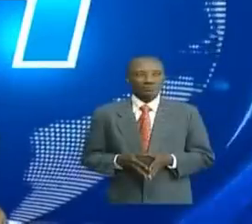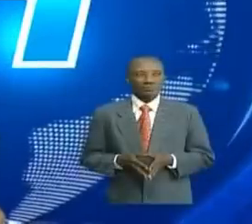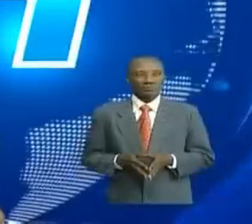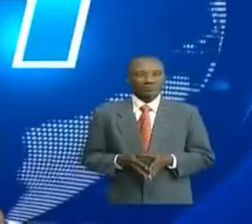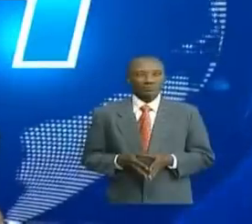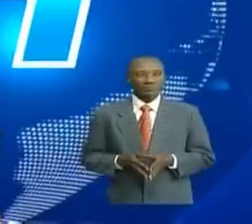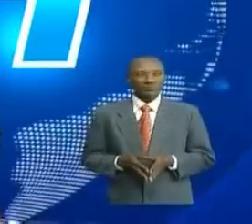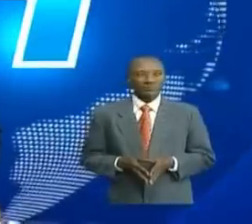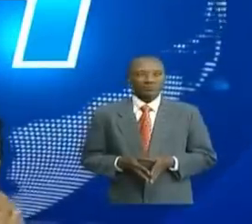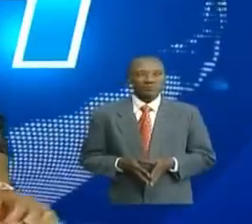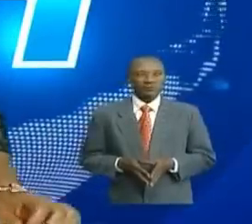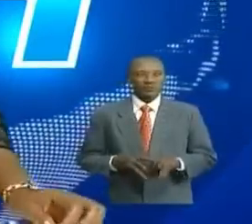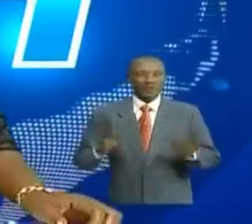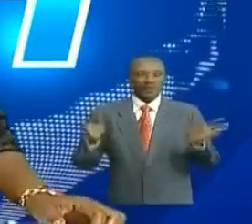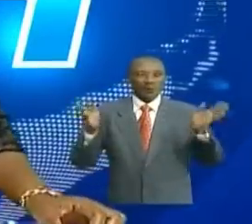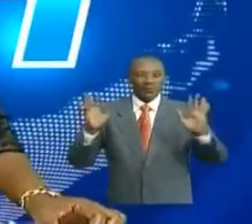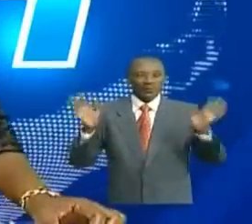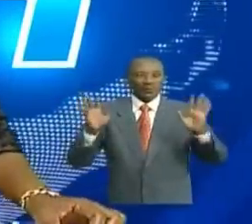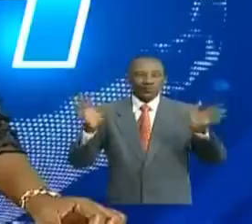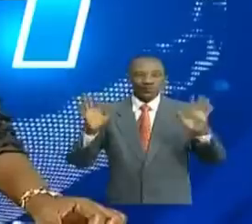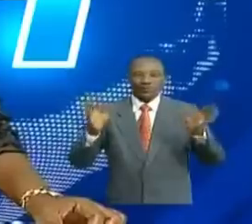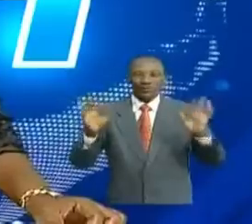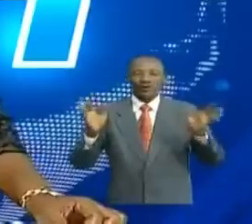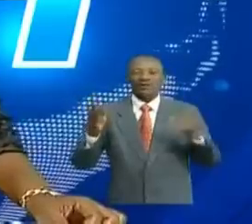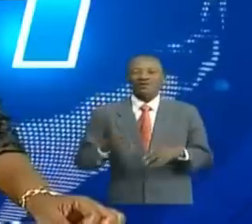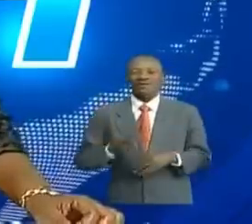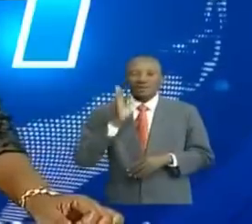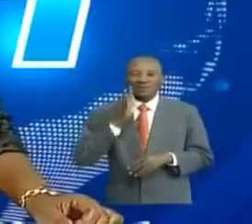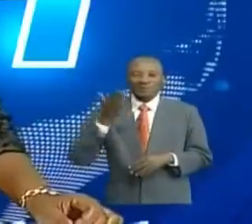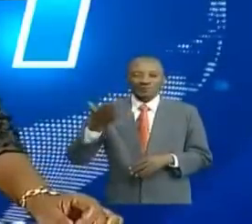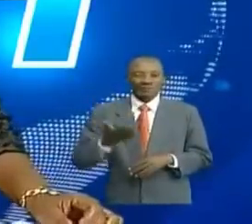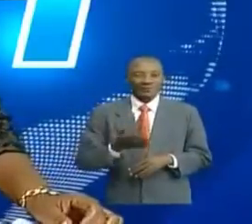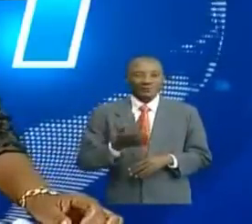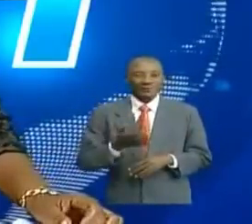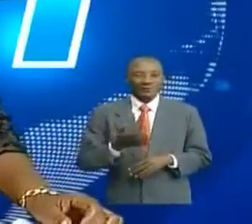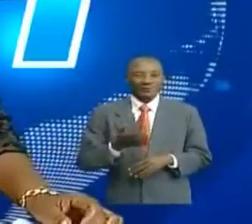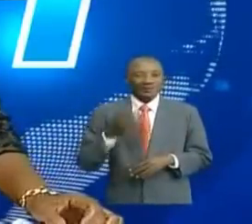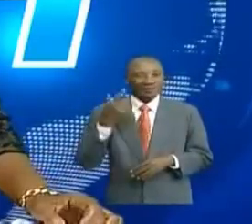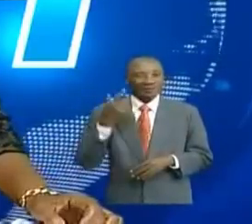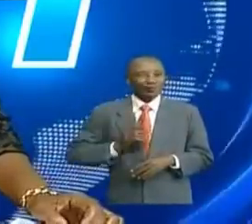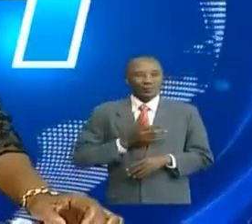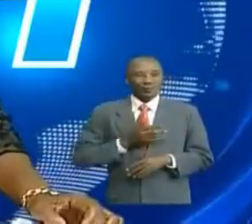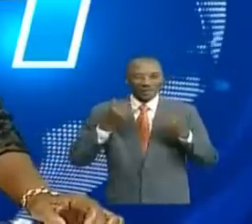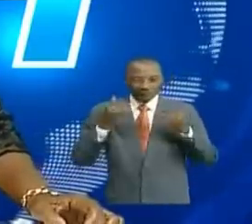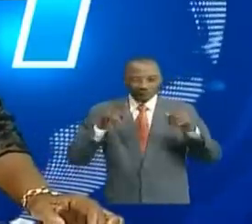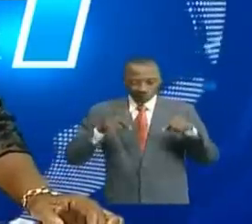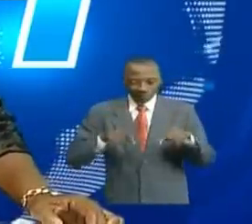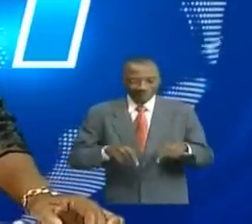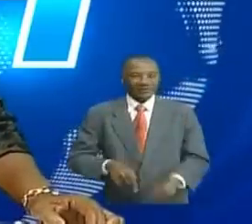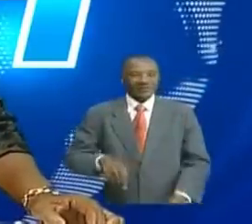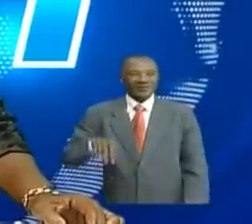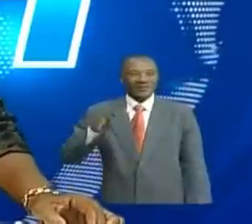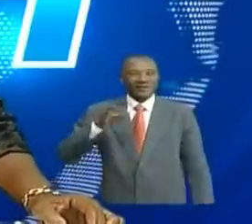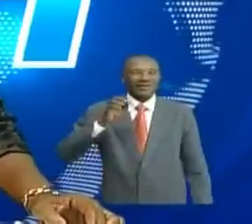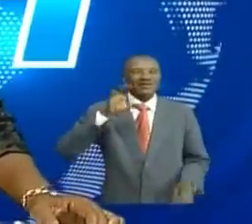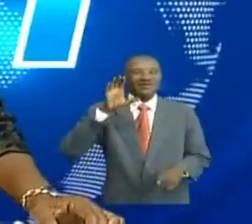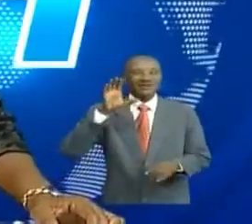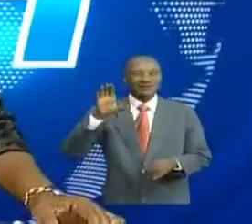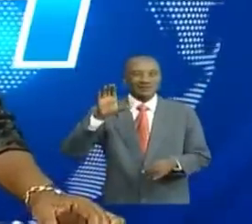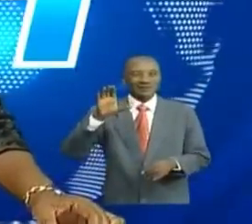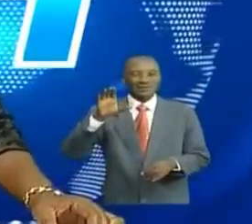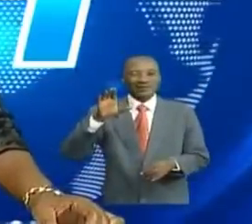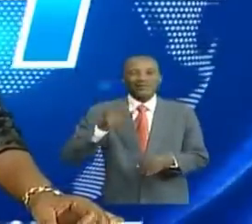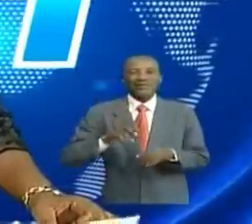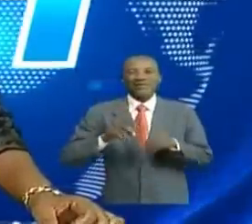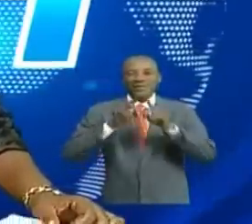à tous. C'est notre première édition du journal sur nos antennes de la RTNT. Merci de nous recevoir chez vous. Nous serons